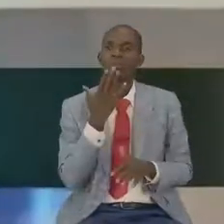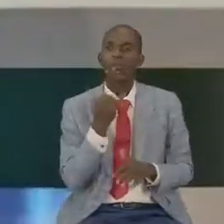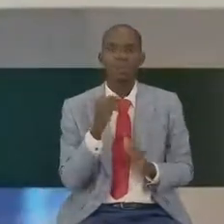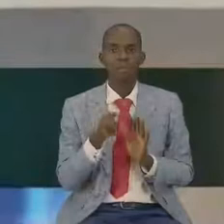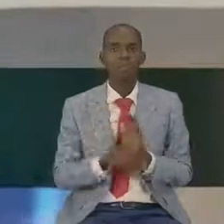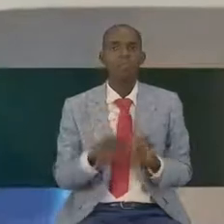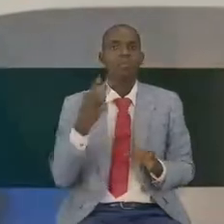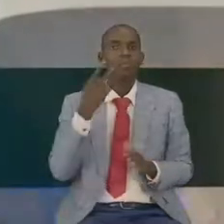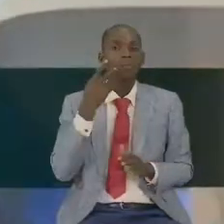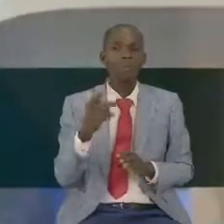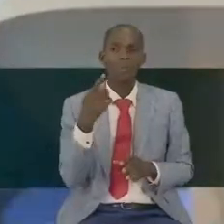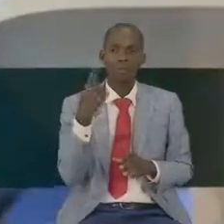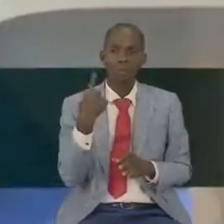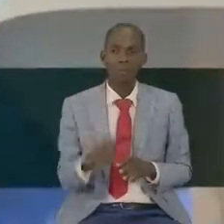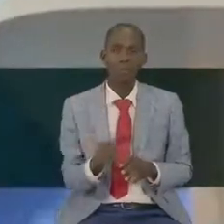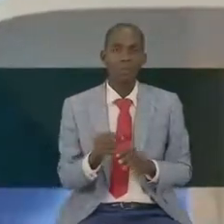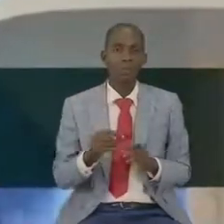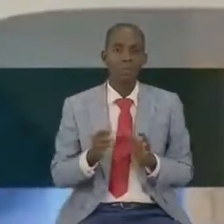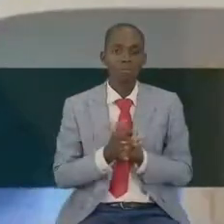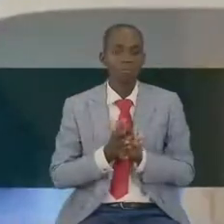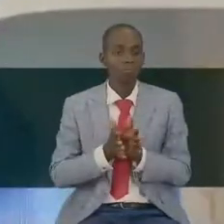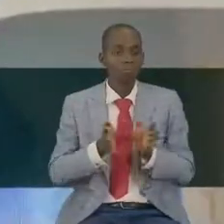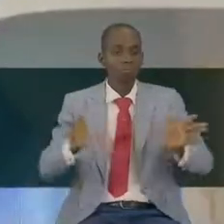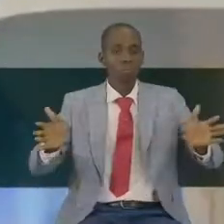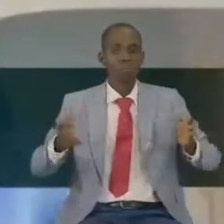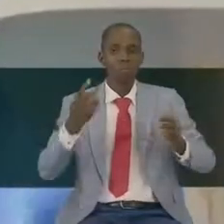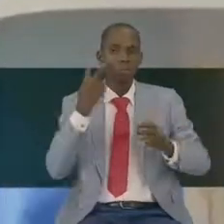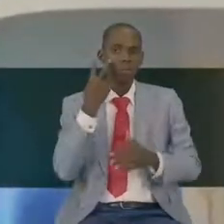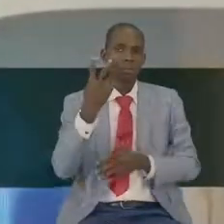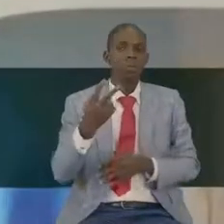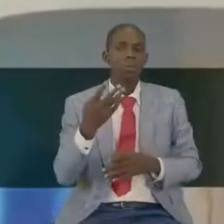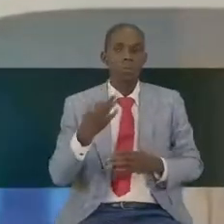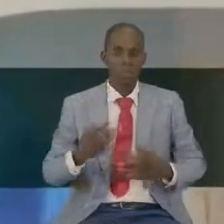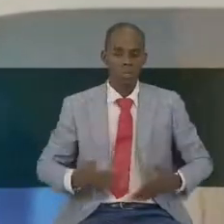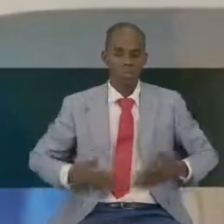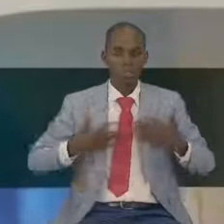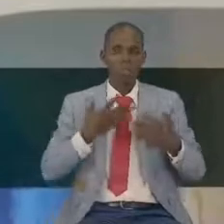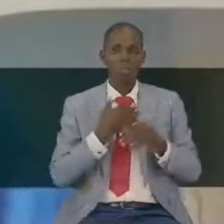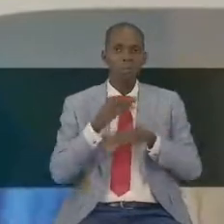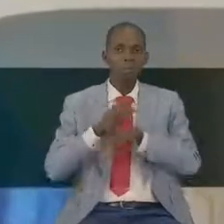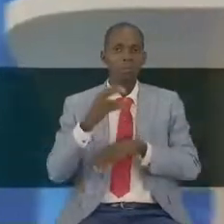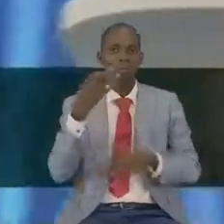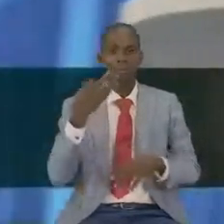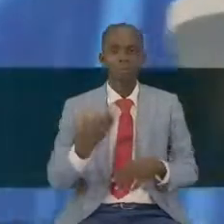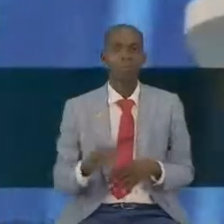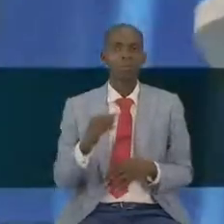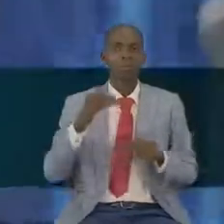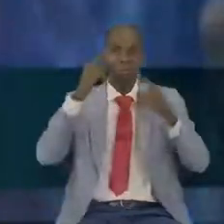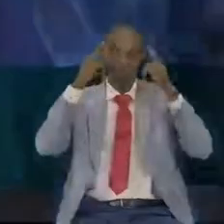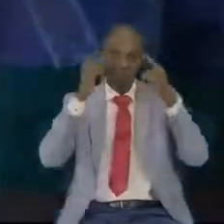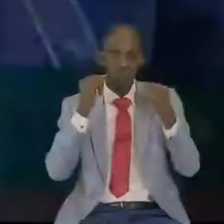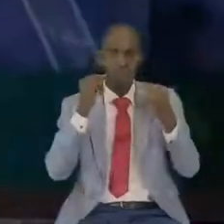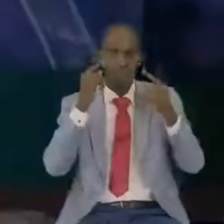vue panoramique, le grand aperçu que nous avons sur le ministère de Moïse. Il les a